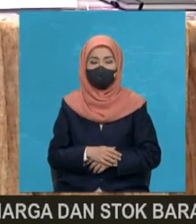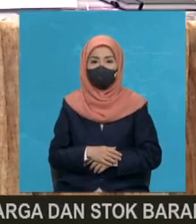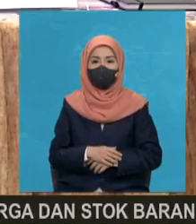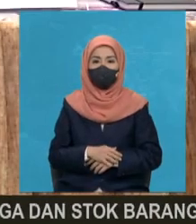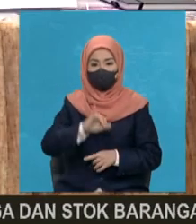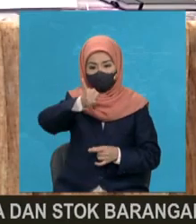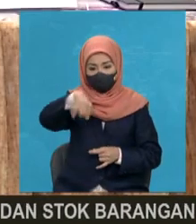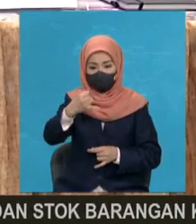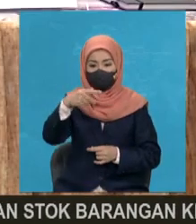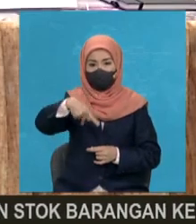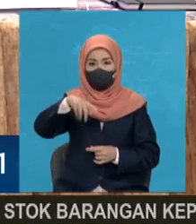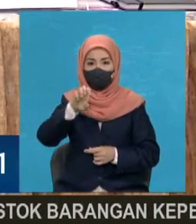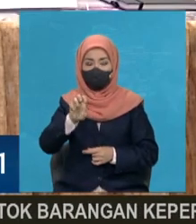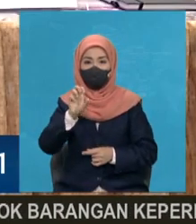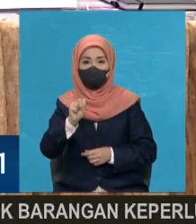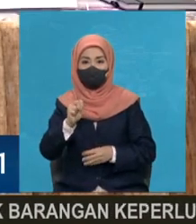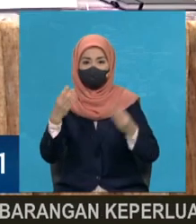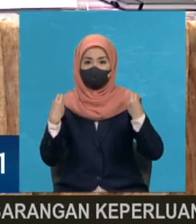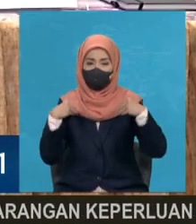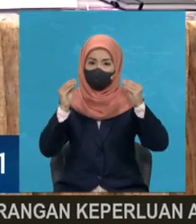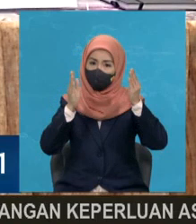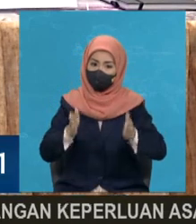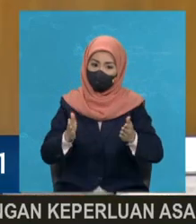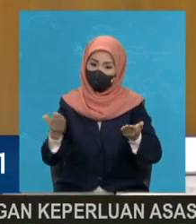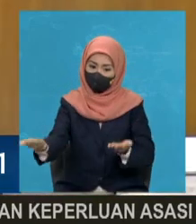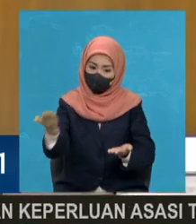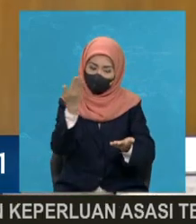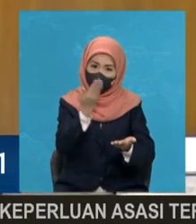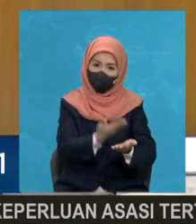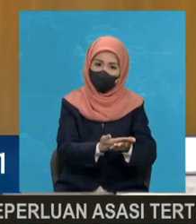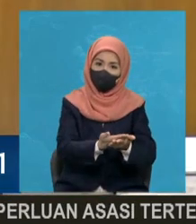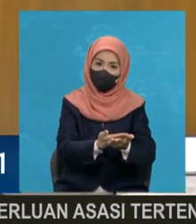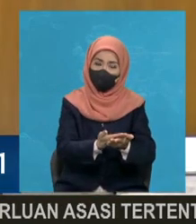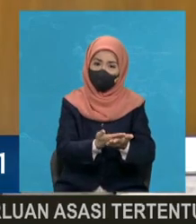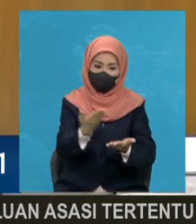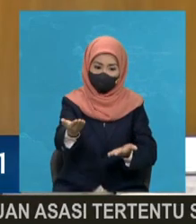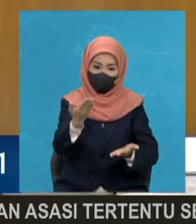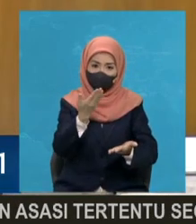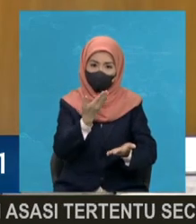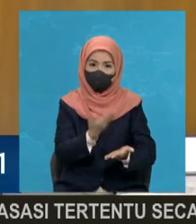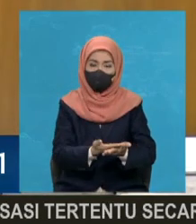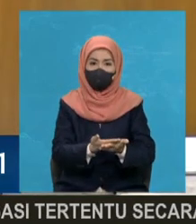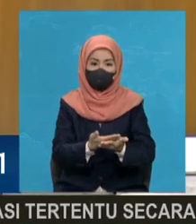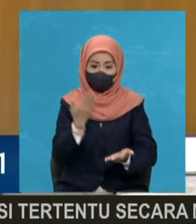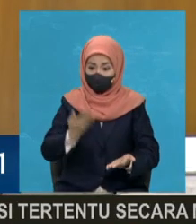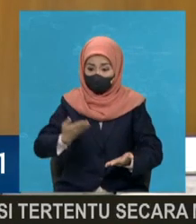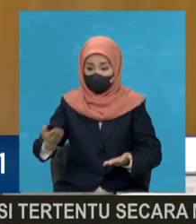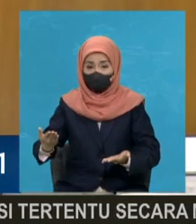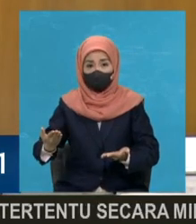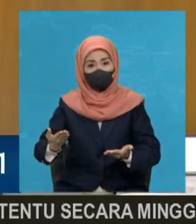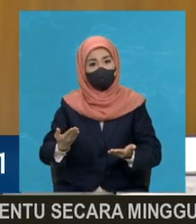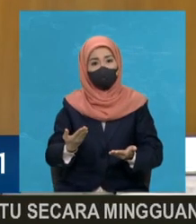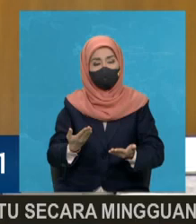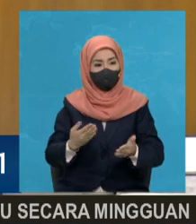KSA mengarahkan para peniaga untuk menghadapkan maklumat dan justifikasi ke atas